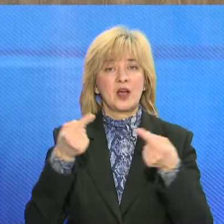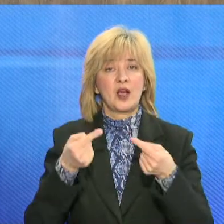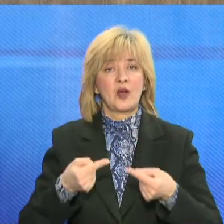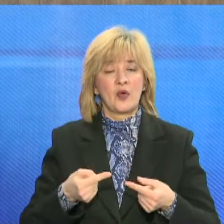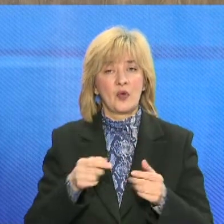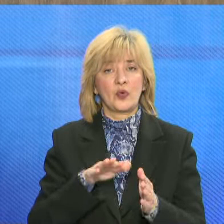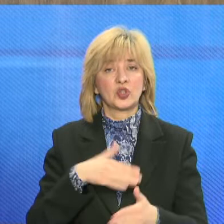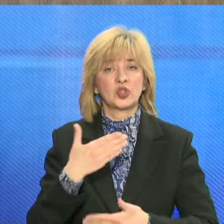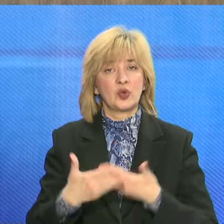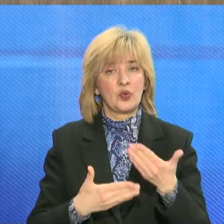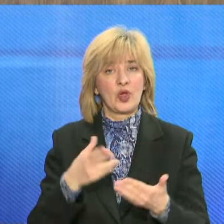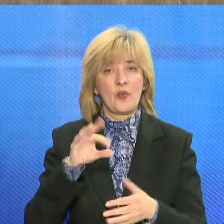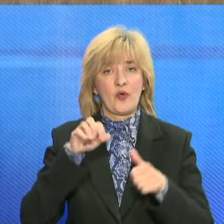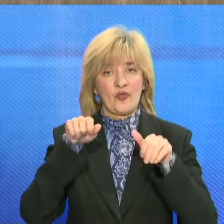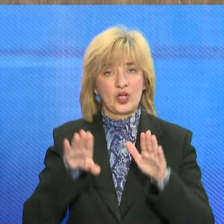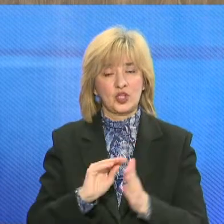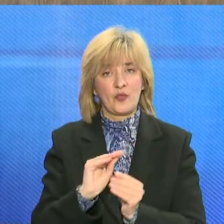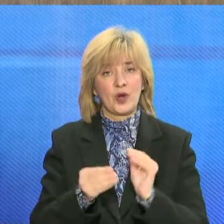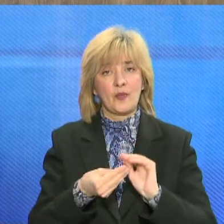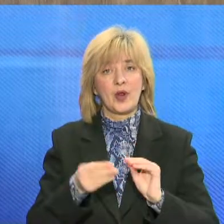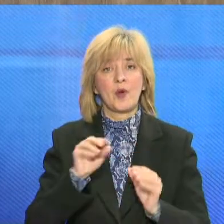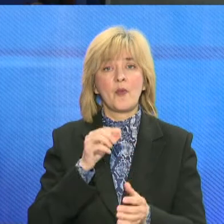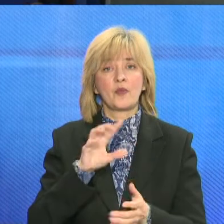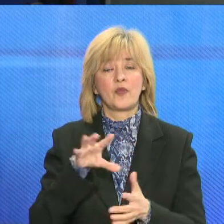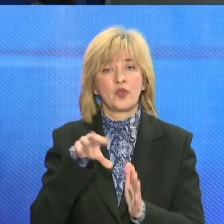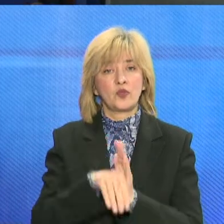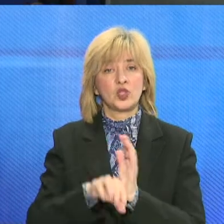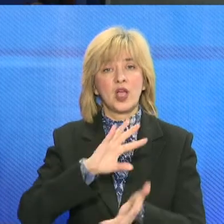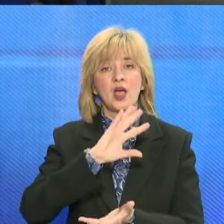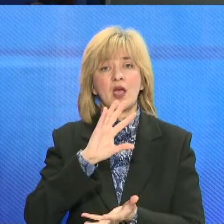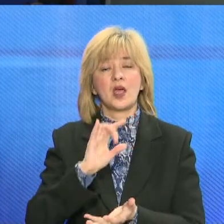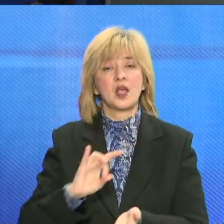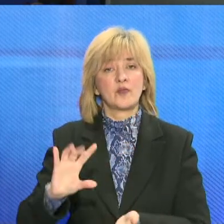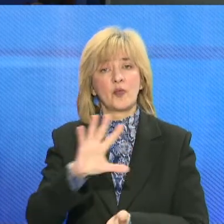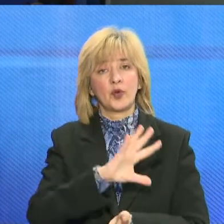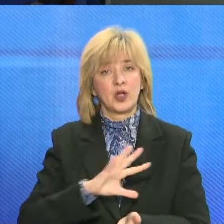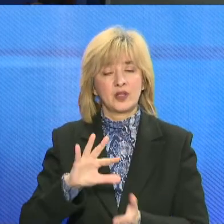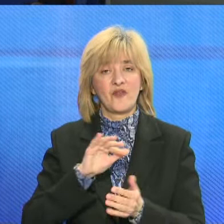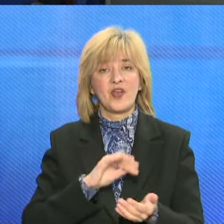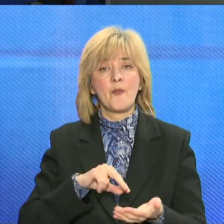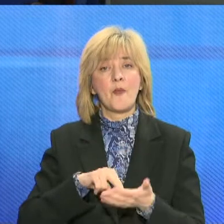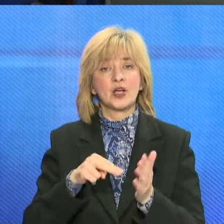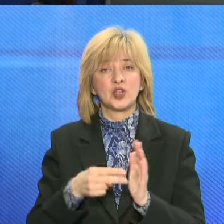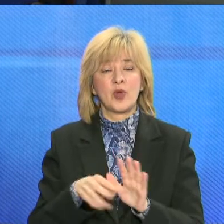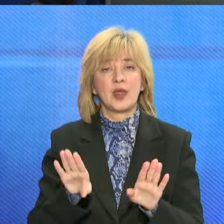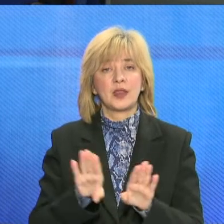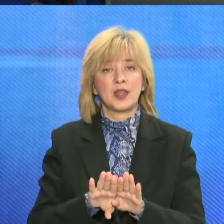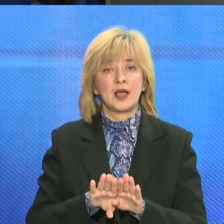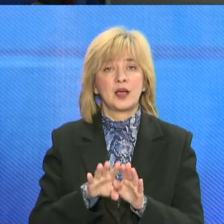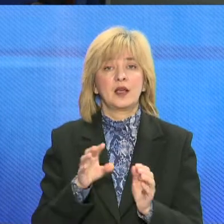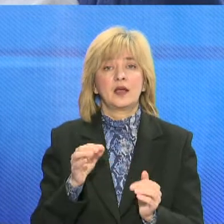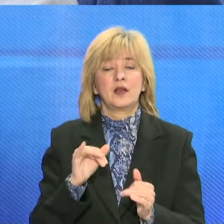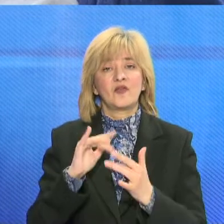праблем, у тым ліку агульнарэспубліканскага маштабу. Так і была падкрэслена высокая ўцягнутасць дадзенага прадпрыемства ў